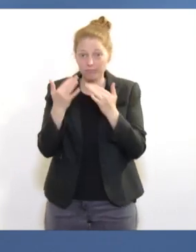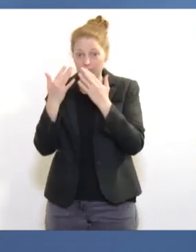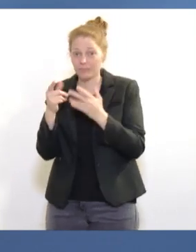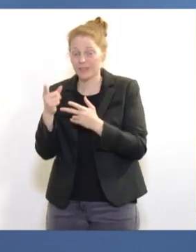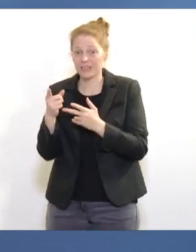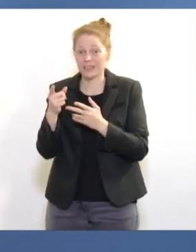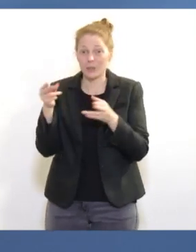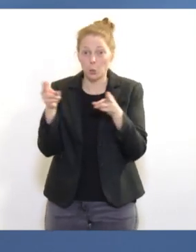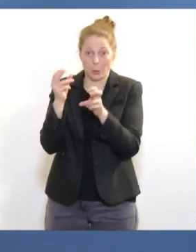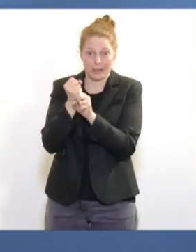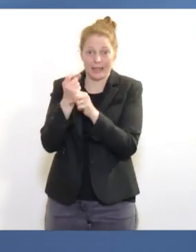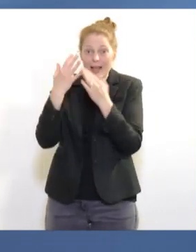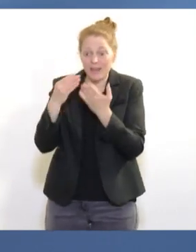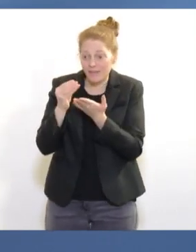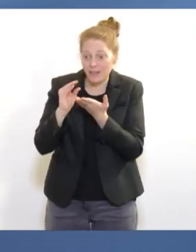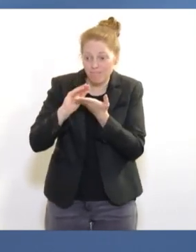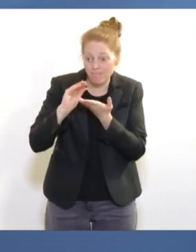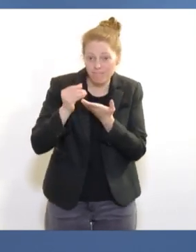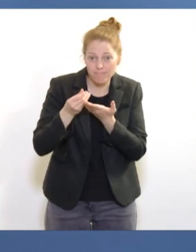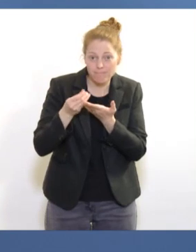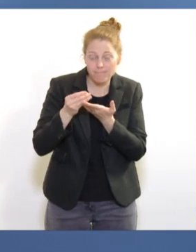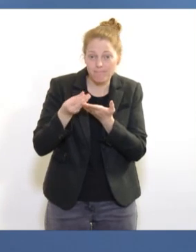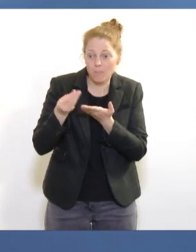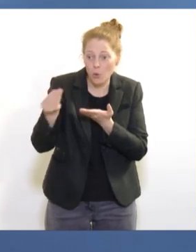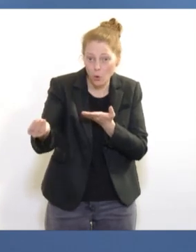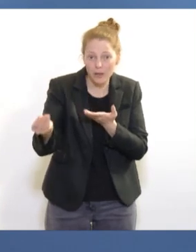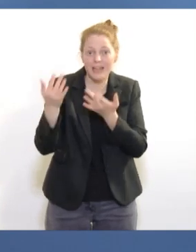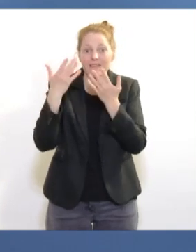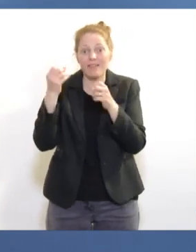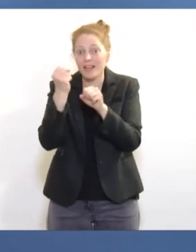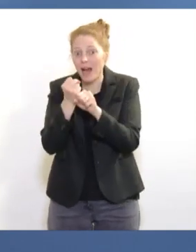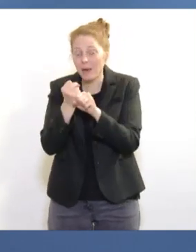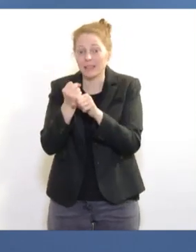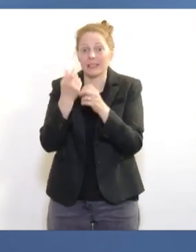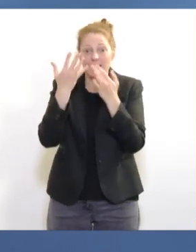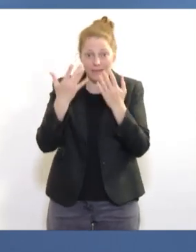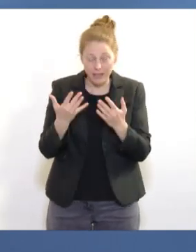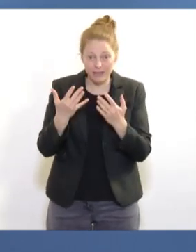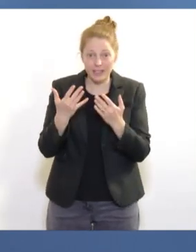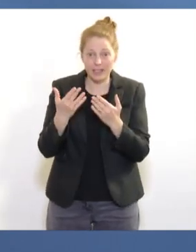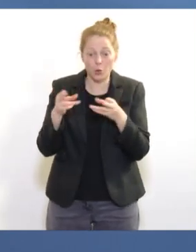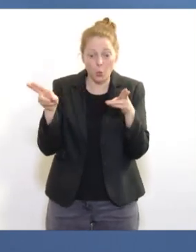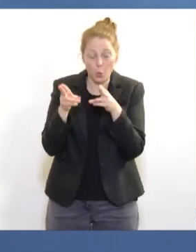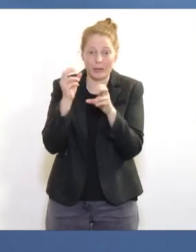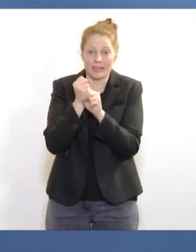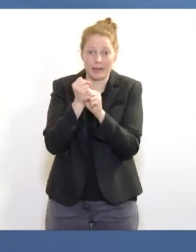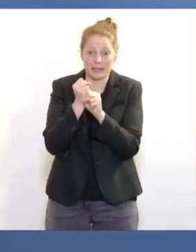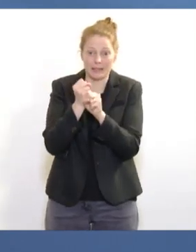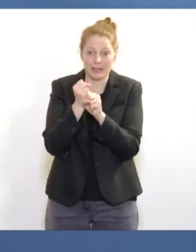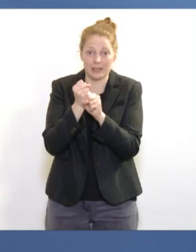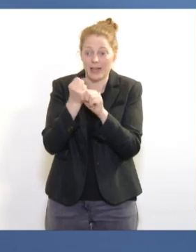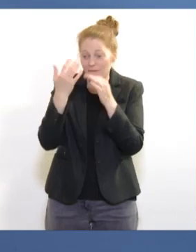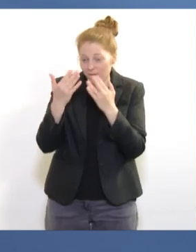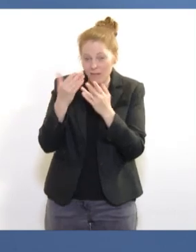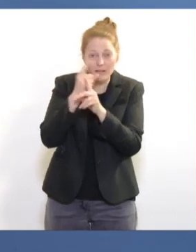hier und Chômage partiell zugute hat. Wie viel hat er geschafft? Wie viel hat er am Chômage partiell